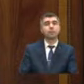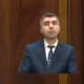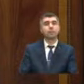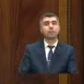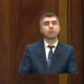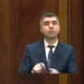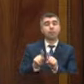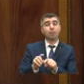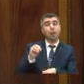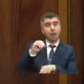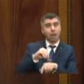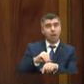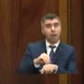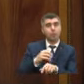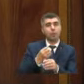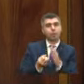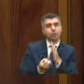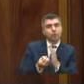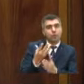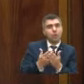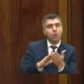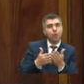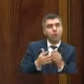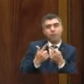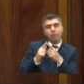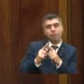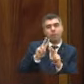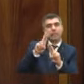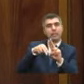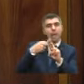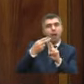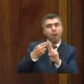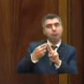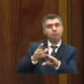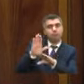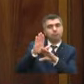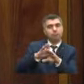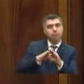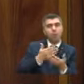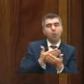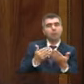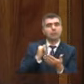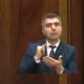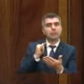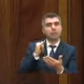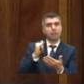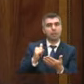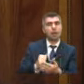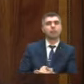وإعادة ترتيب أولوياتكم بما يتجاوب مع النداءات العديدة